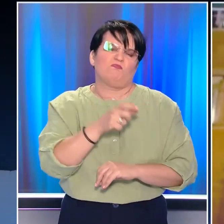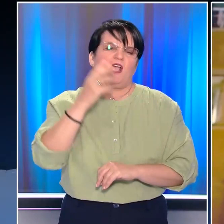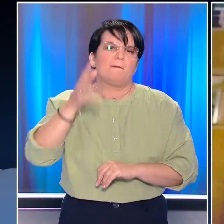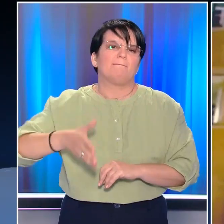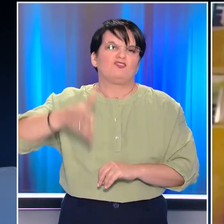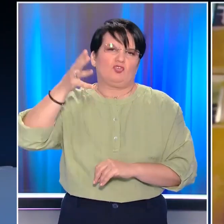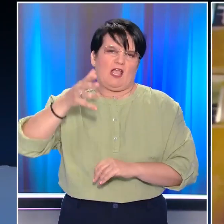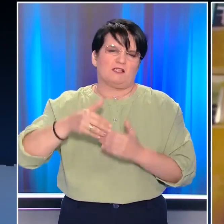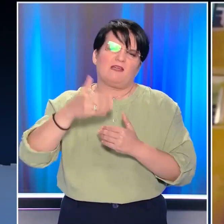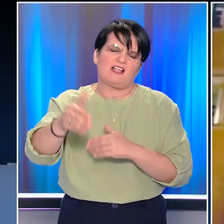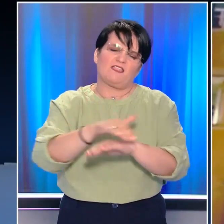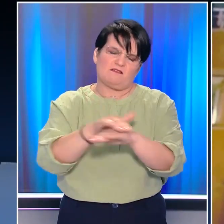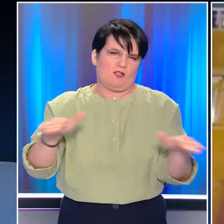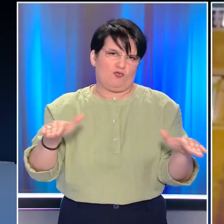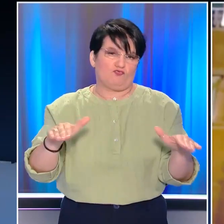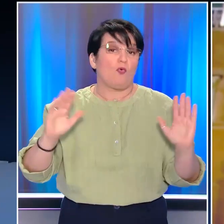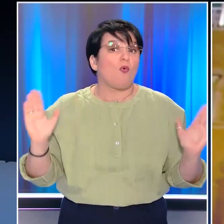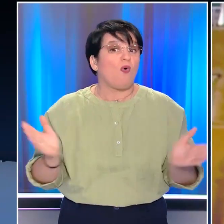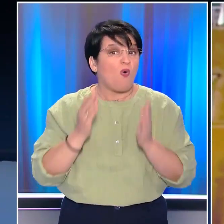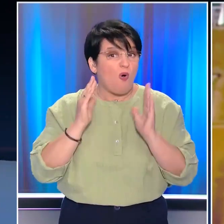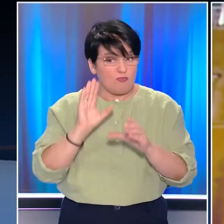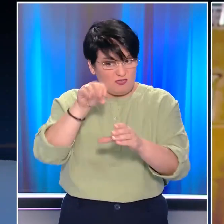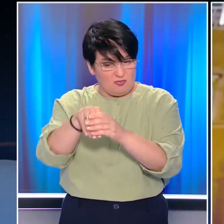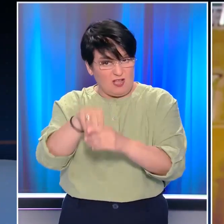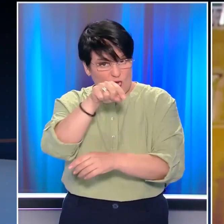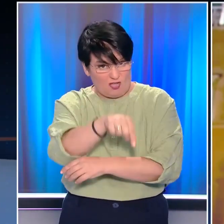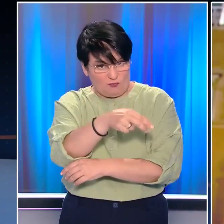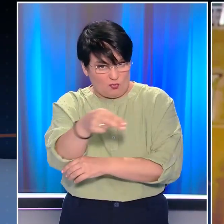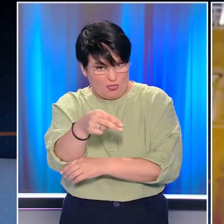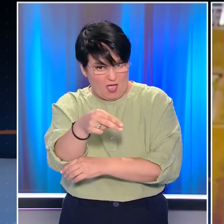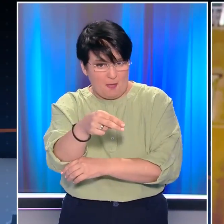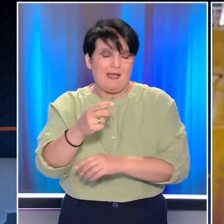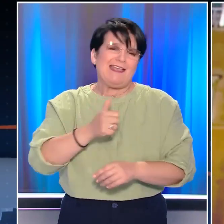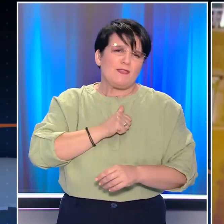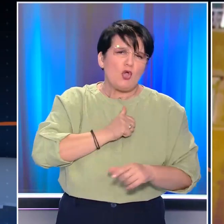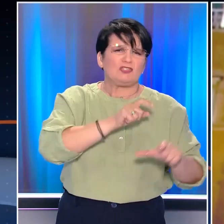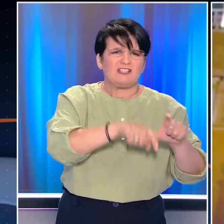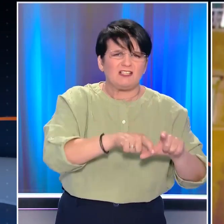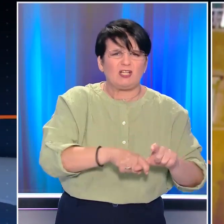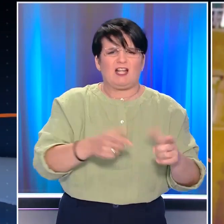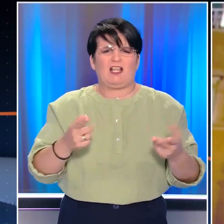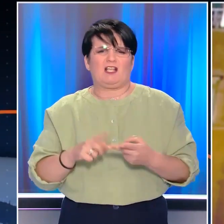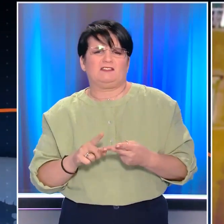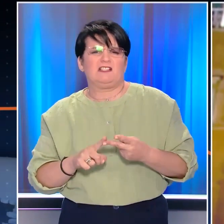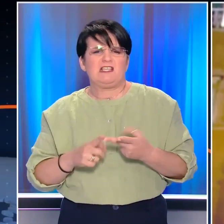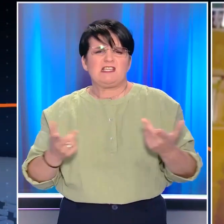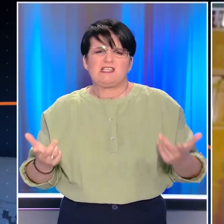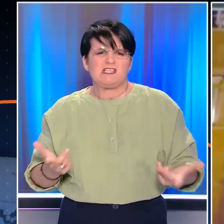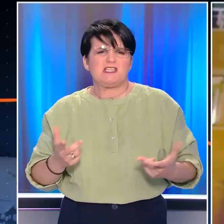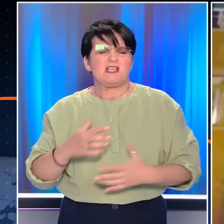το πάρτι. Μάλιστα. Και όποιος λαμβάνει μέρος σε αυτό το πάρτι, είτε είναι ιδιώτες παραγωγή, είτε